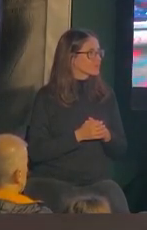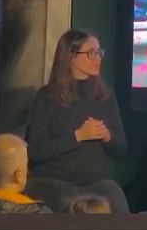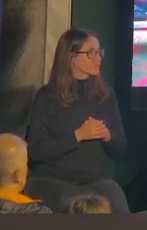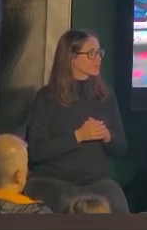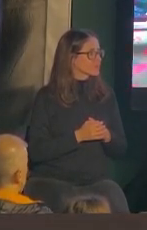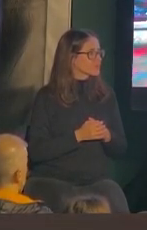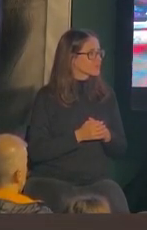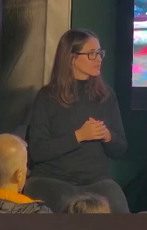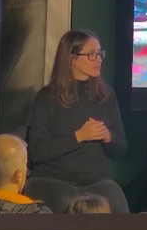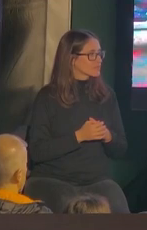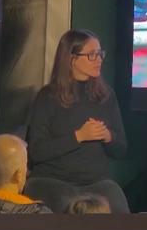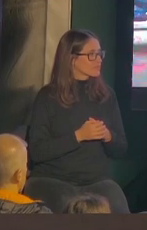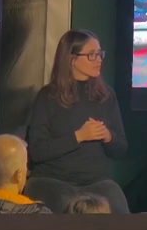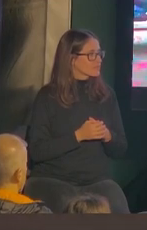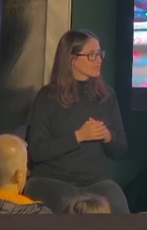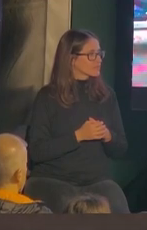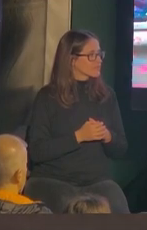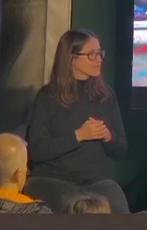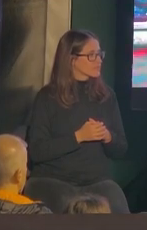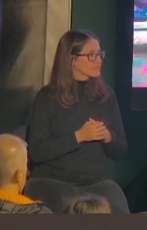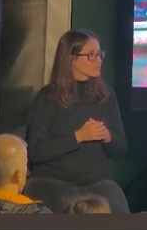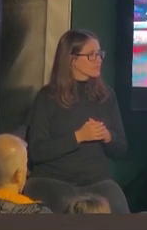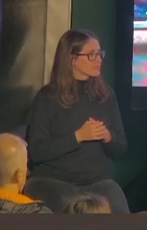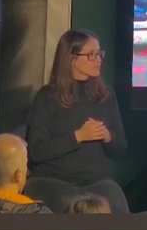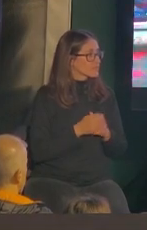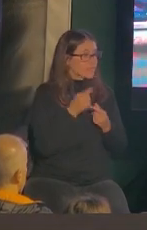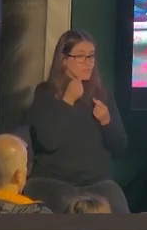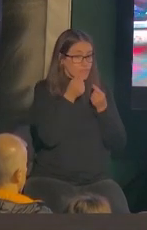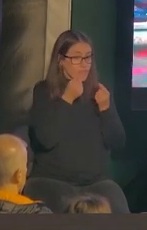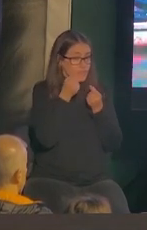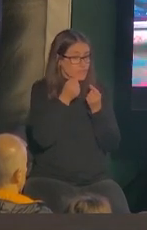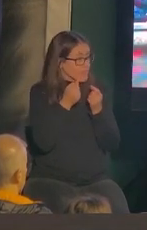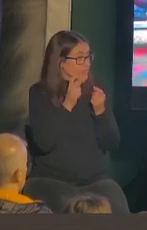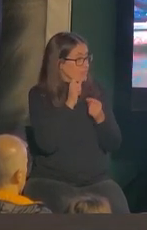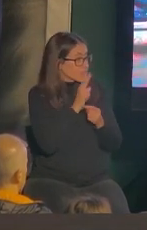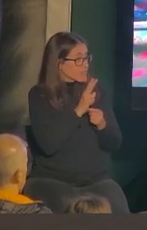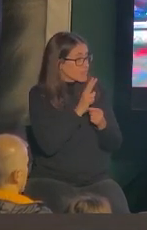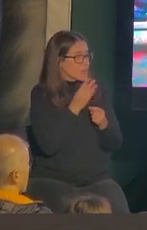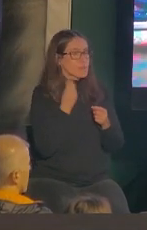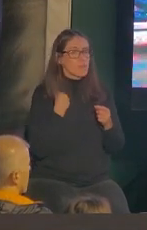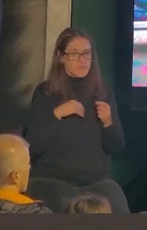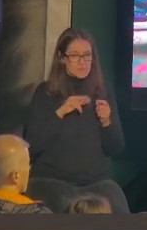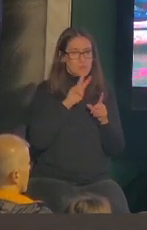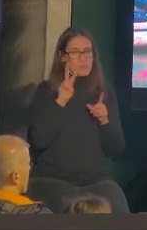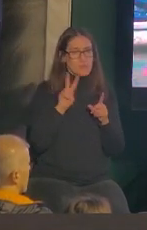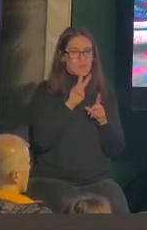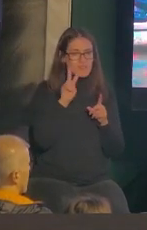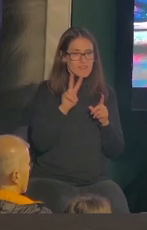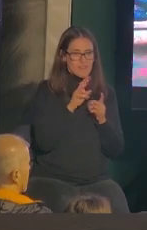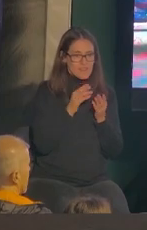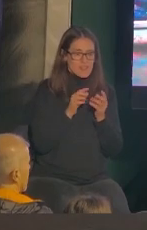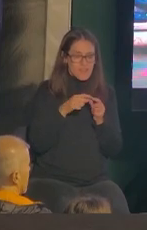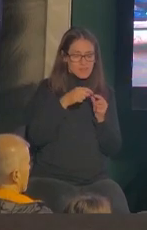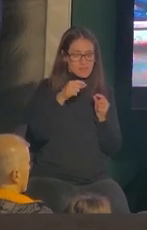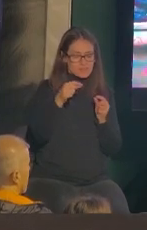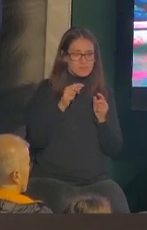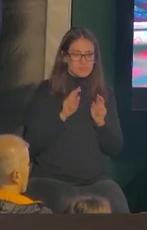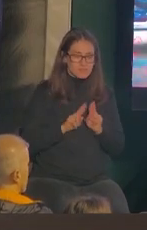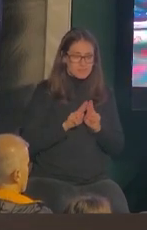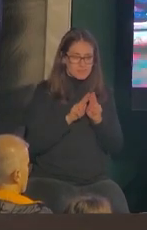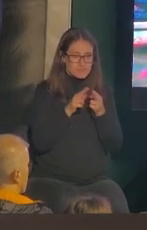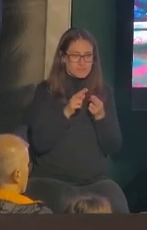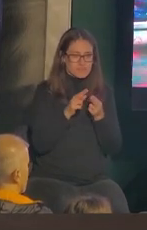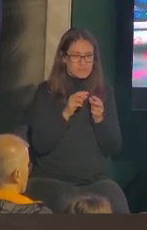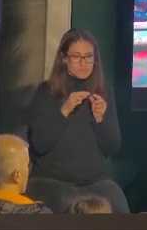No ens deixem la part més bona. Tots aquests puntets que veieu són vainilla. Són